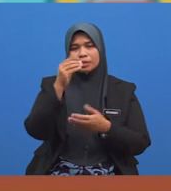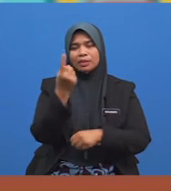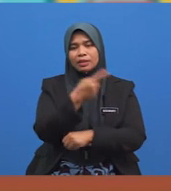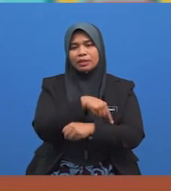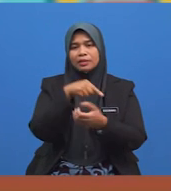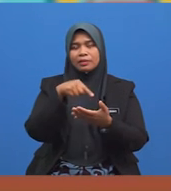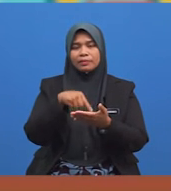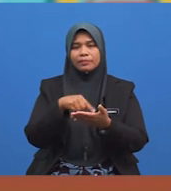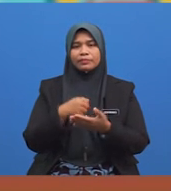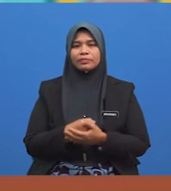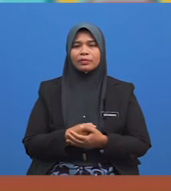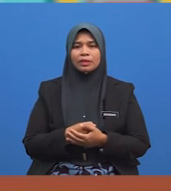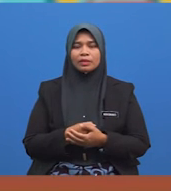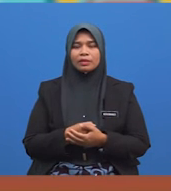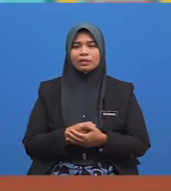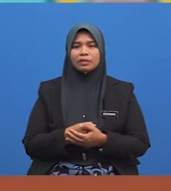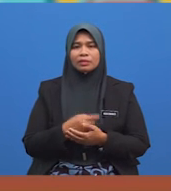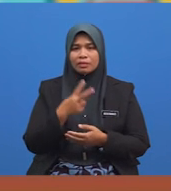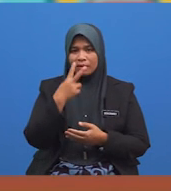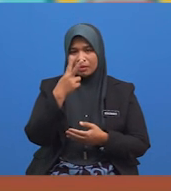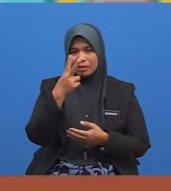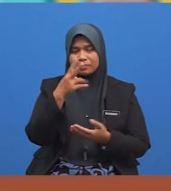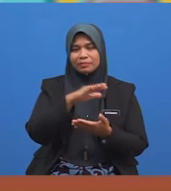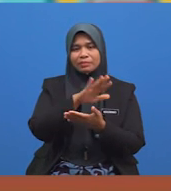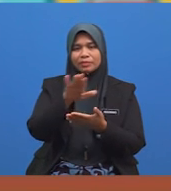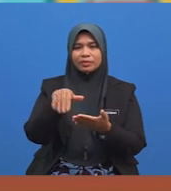hari ini. Dapat semuanya kan?